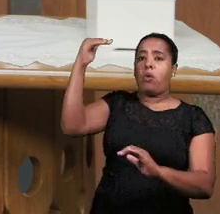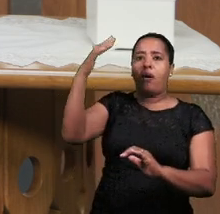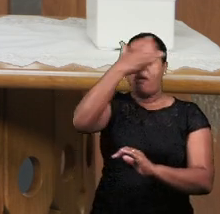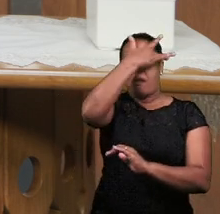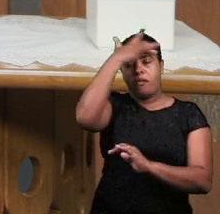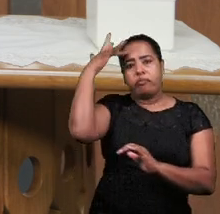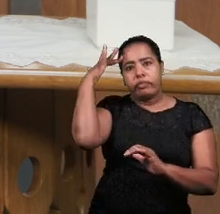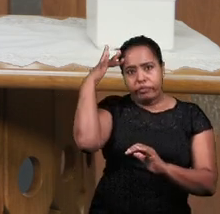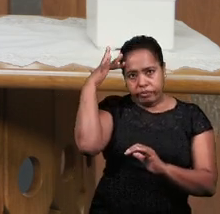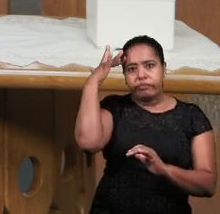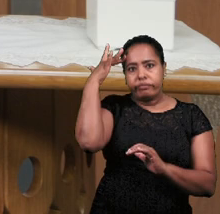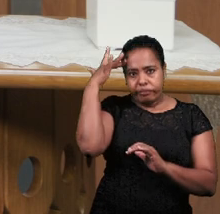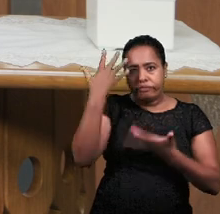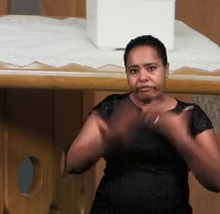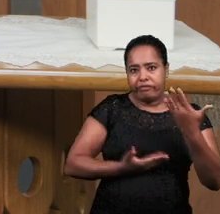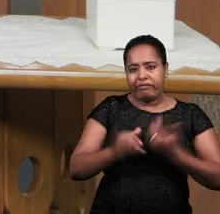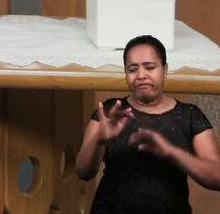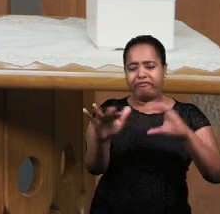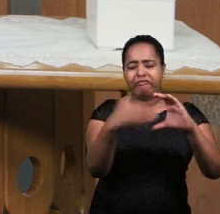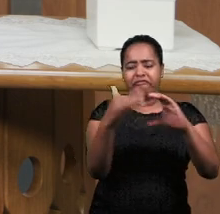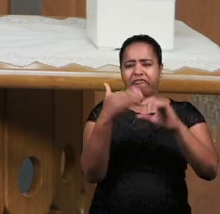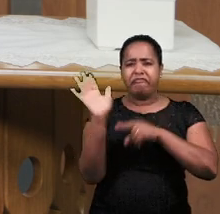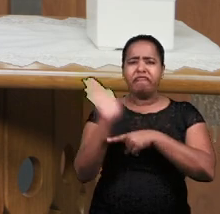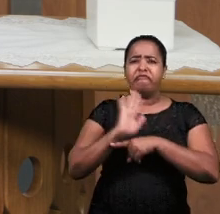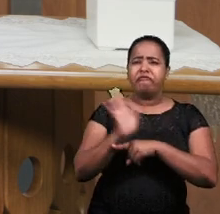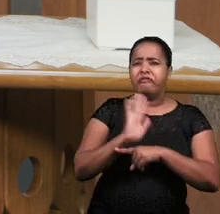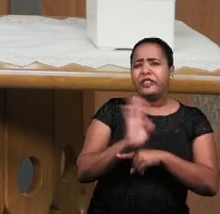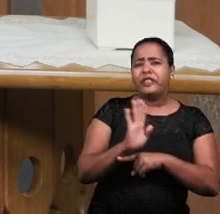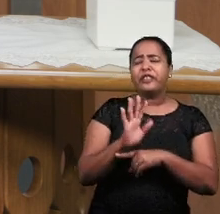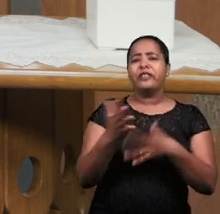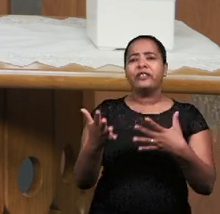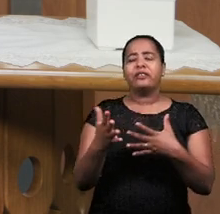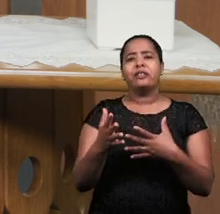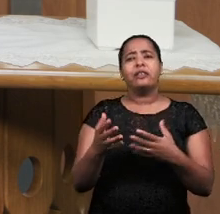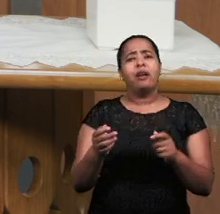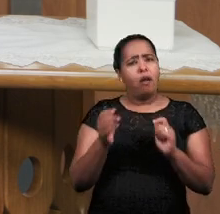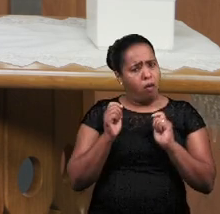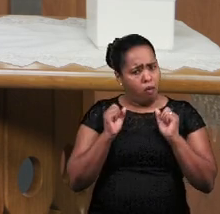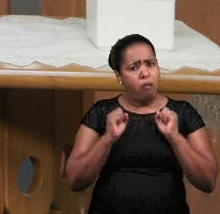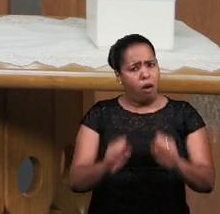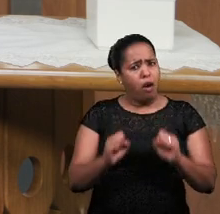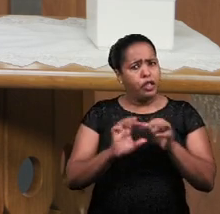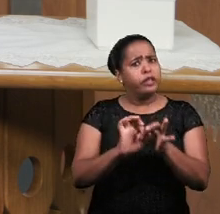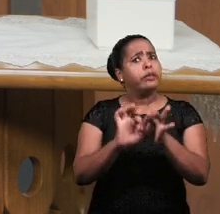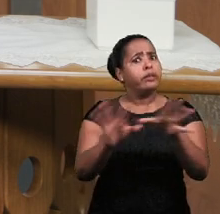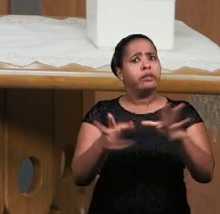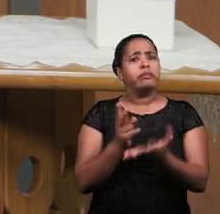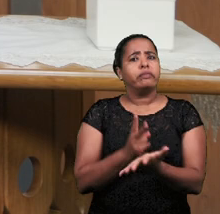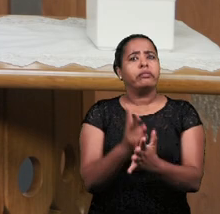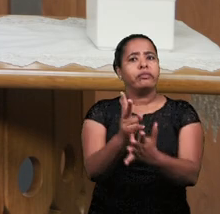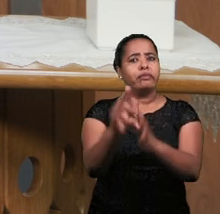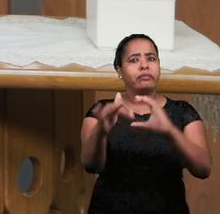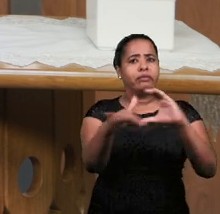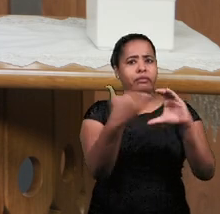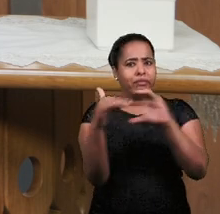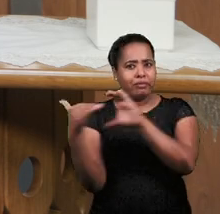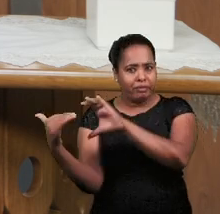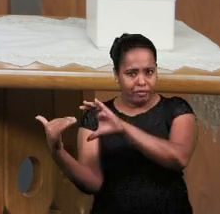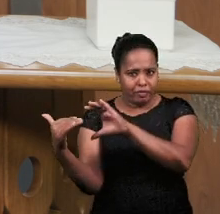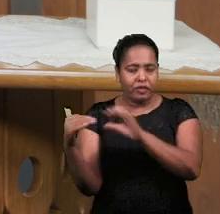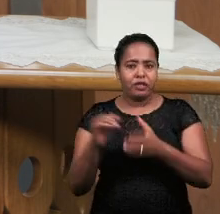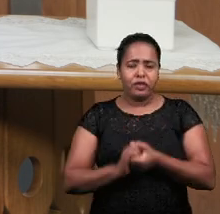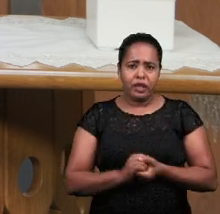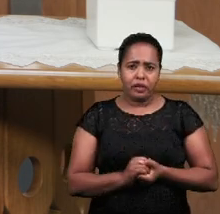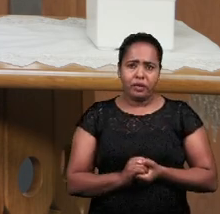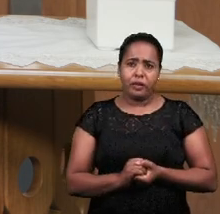ont partagé leur contribution, même à travers des vidéos. Vous pouvez continuer à nous envoyer, même si nous ne sommes